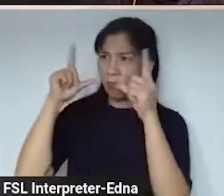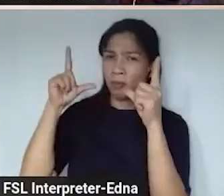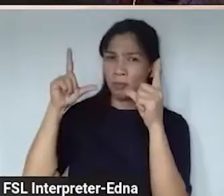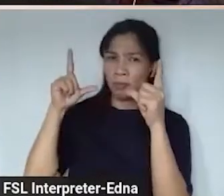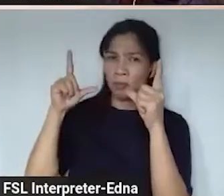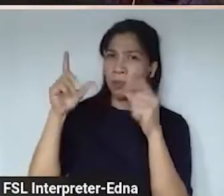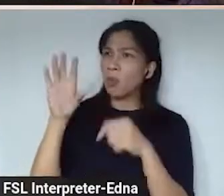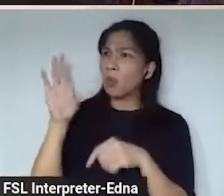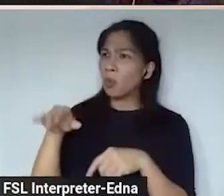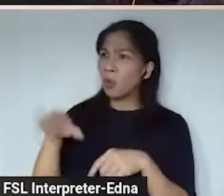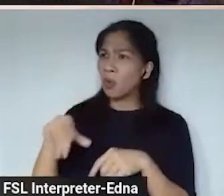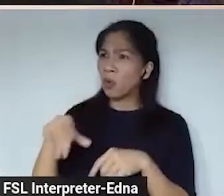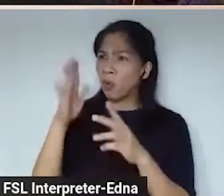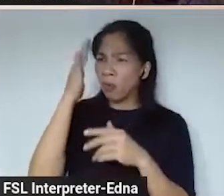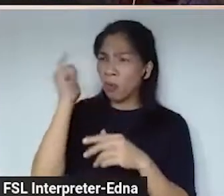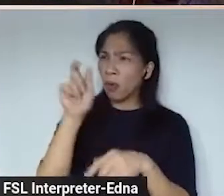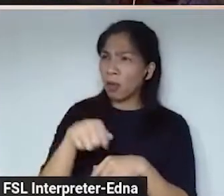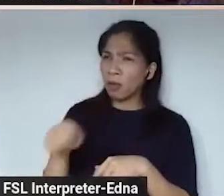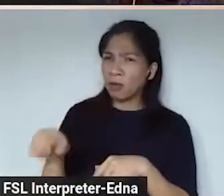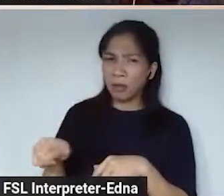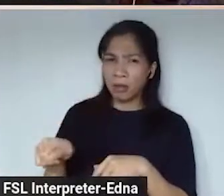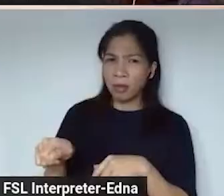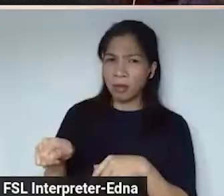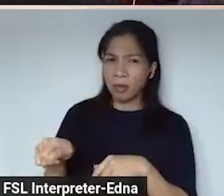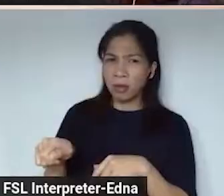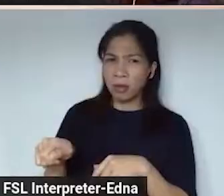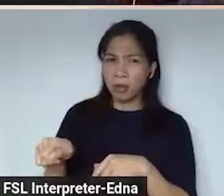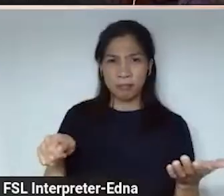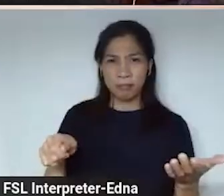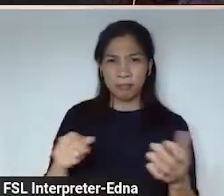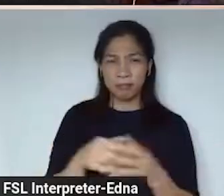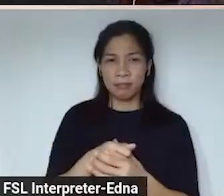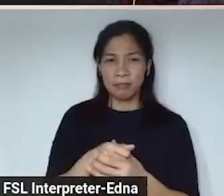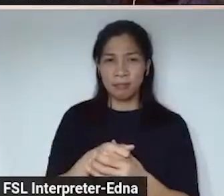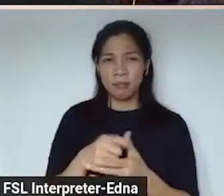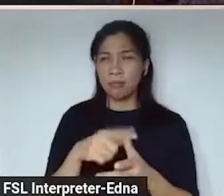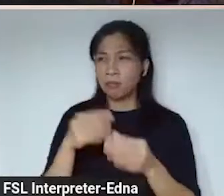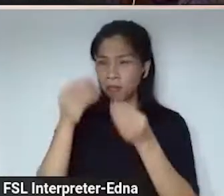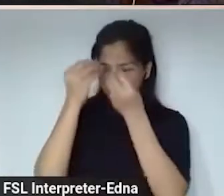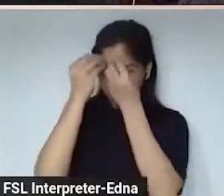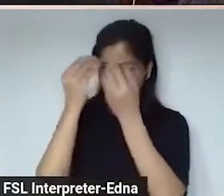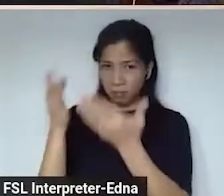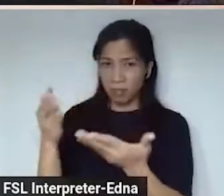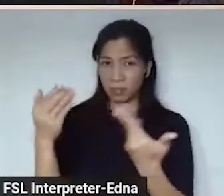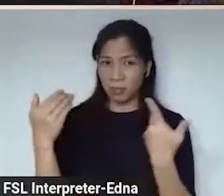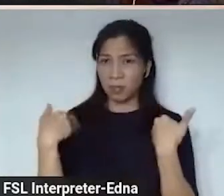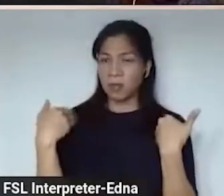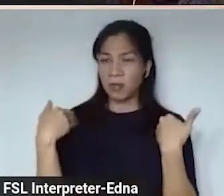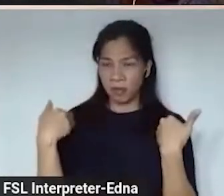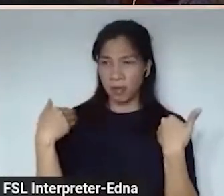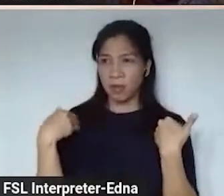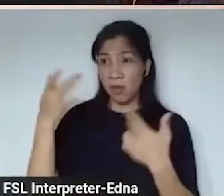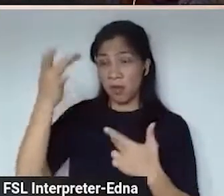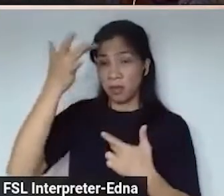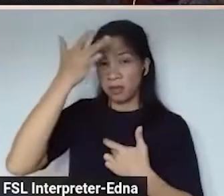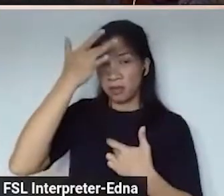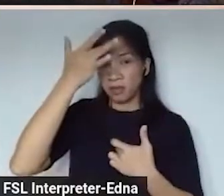na? Ito ganyan. And then sabi ko kasi nung diagnosis ako, from my doctor